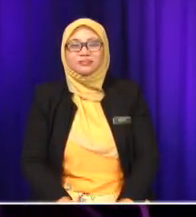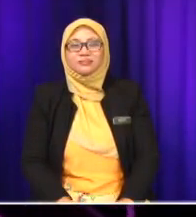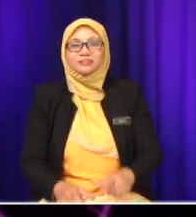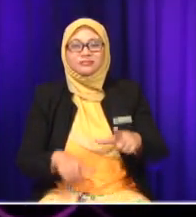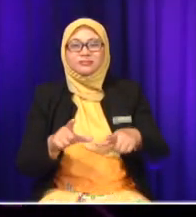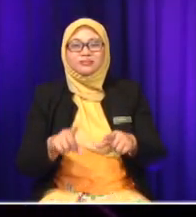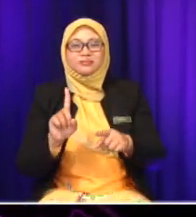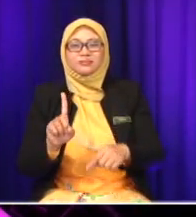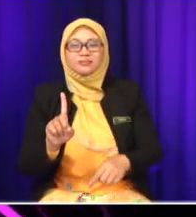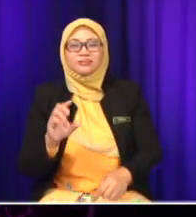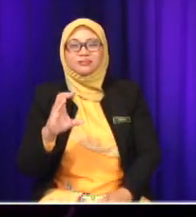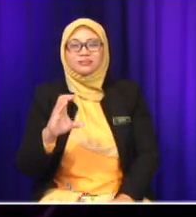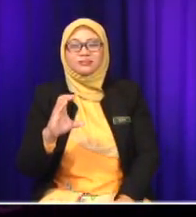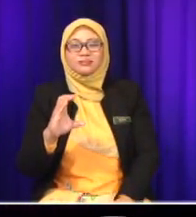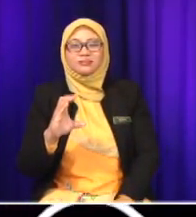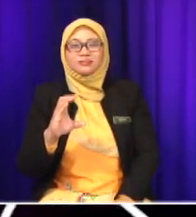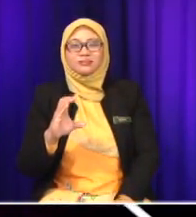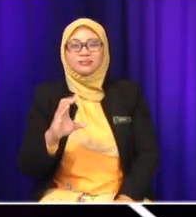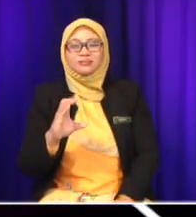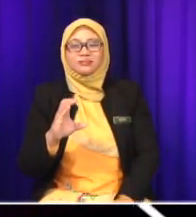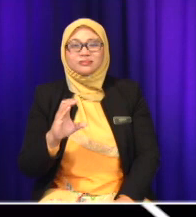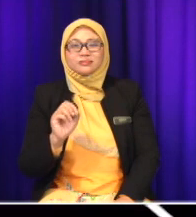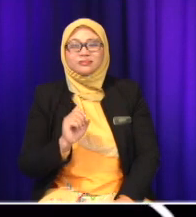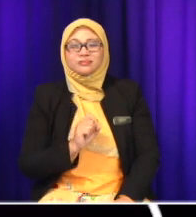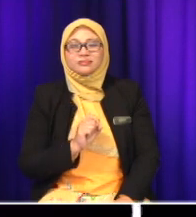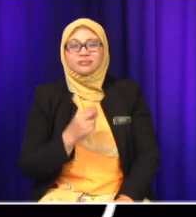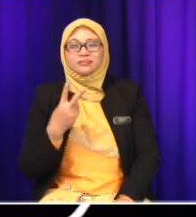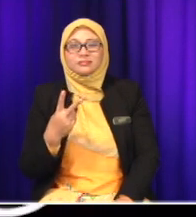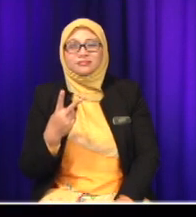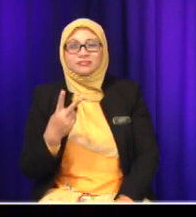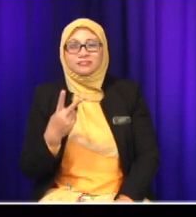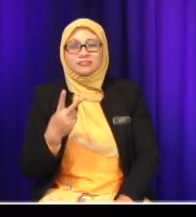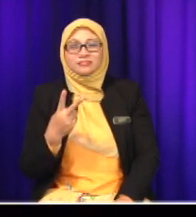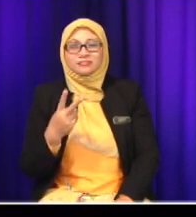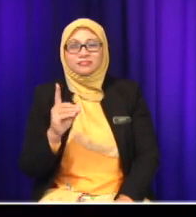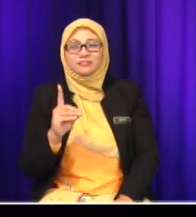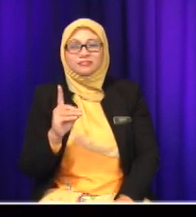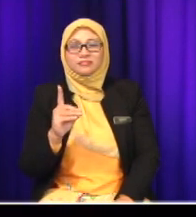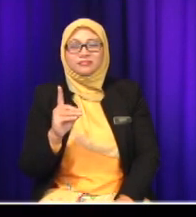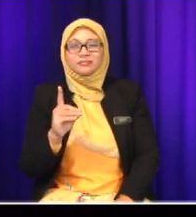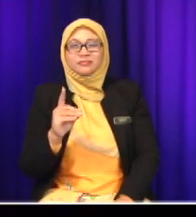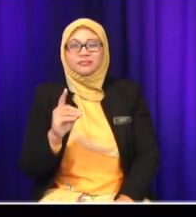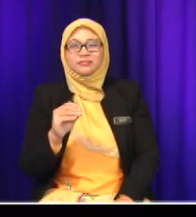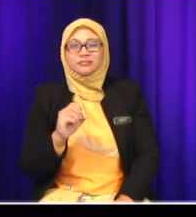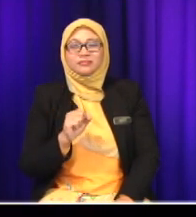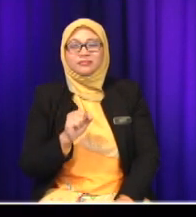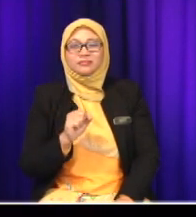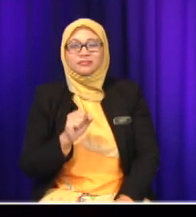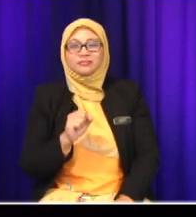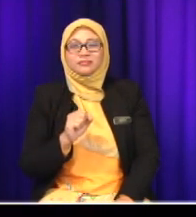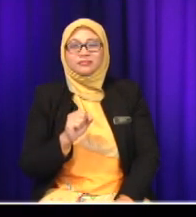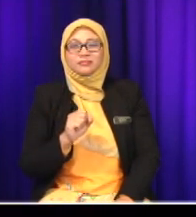satu adalah c c ya betul C langkah adalah b b ya